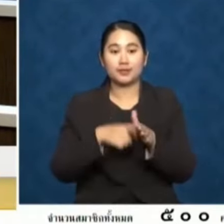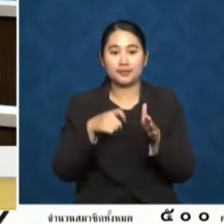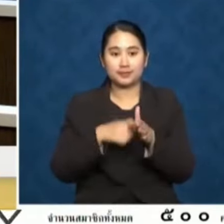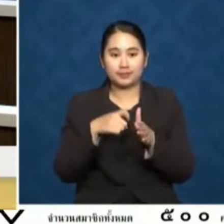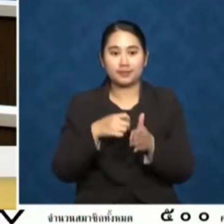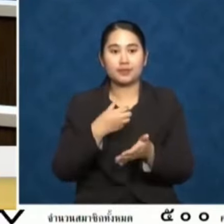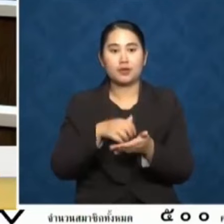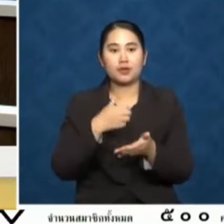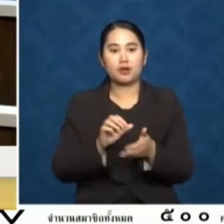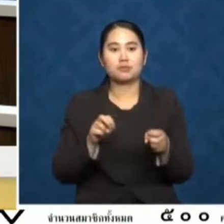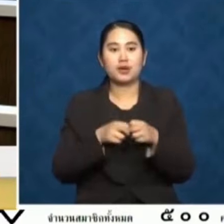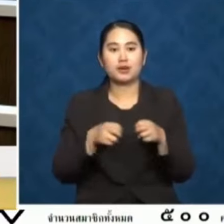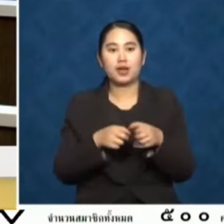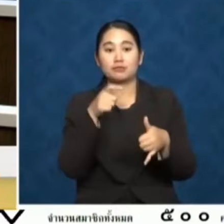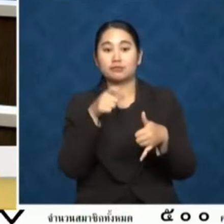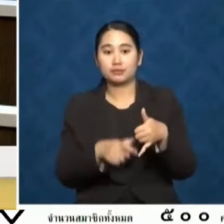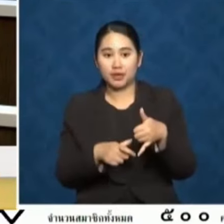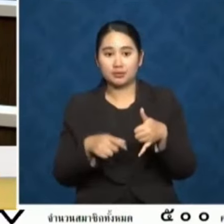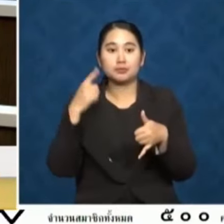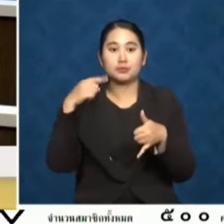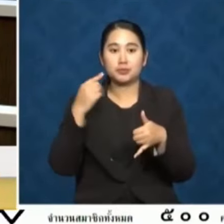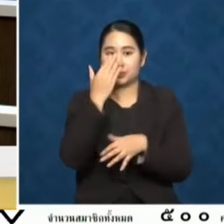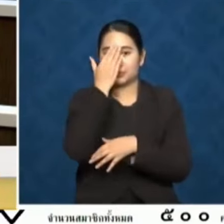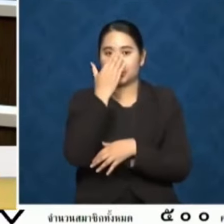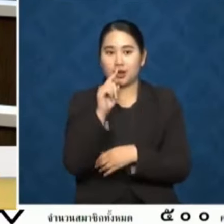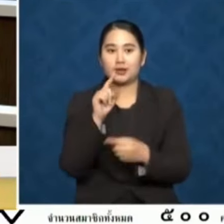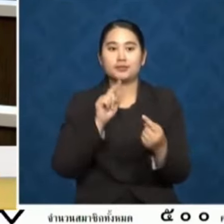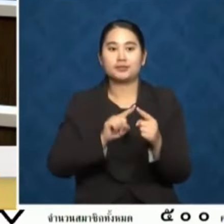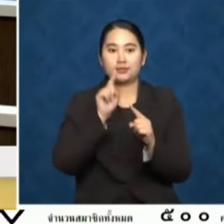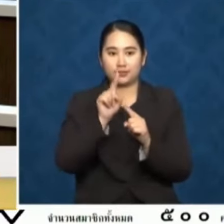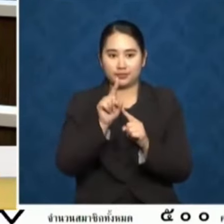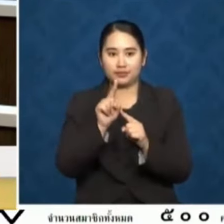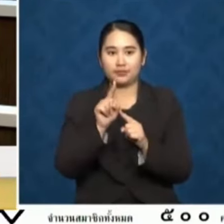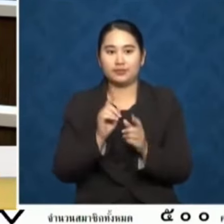ที่สุดของพฤติกรรมเหล่านี้ก็คือประ